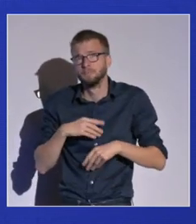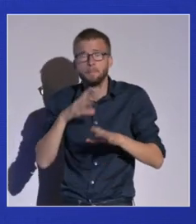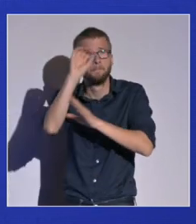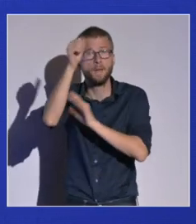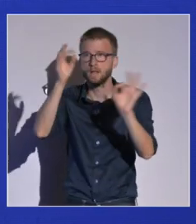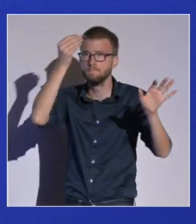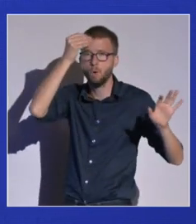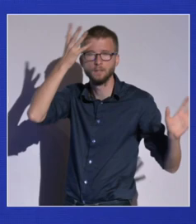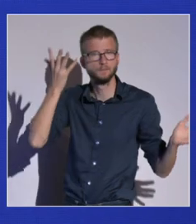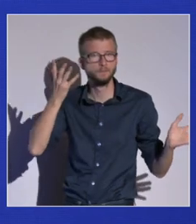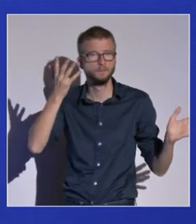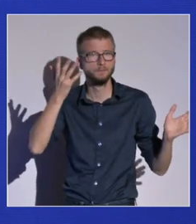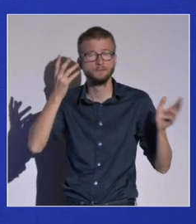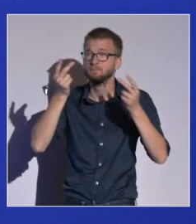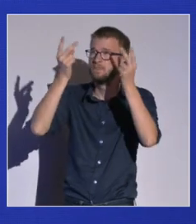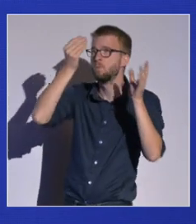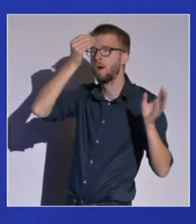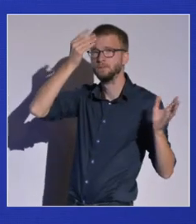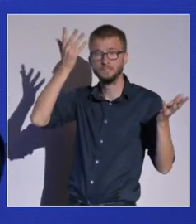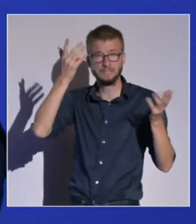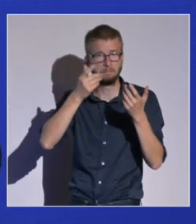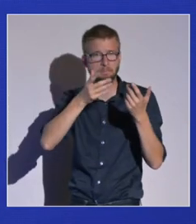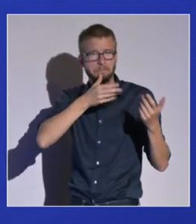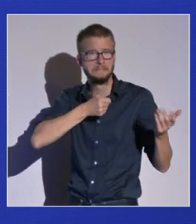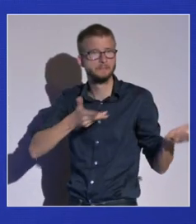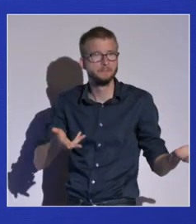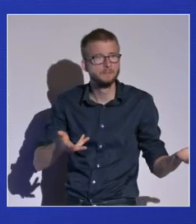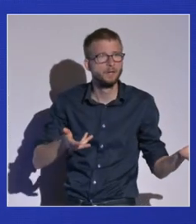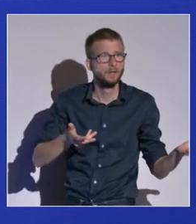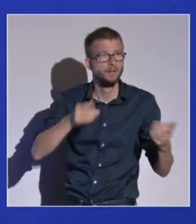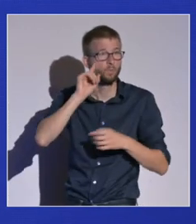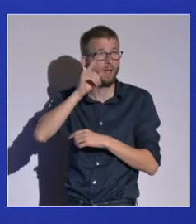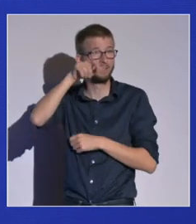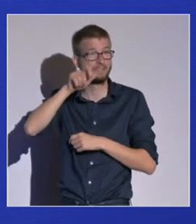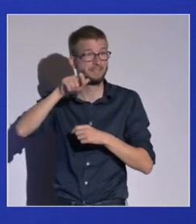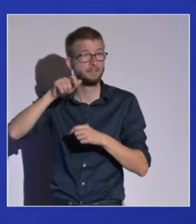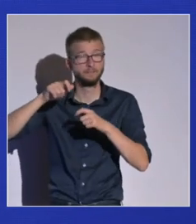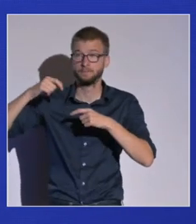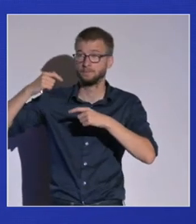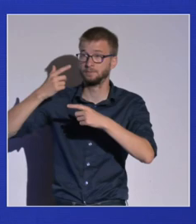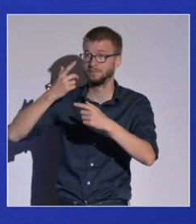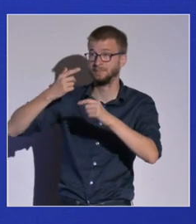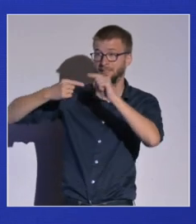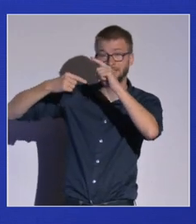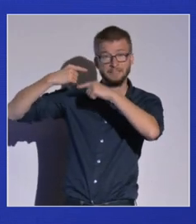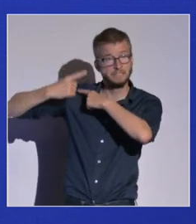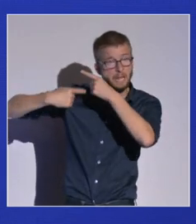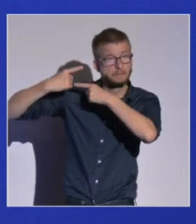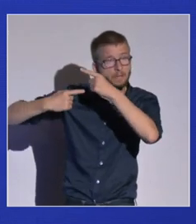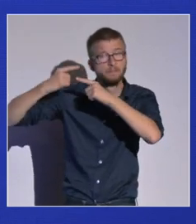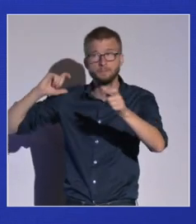moralement, parce que la responsabilité de ceux, des générations qui